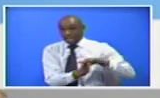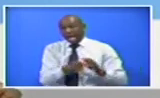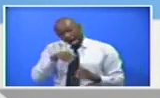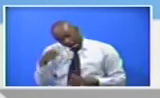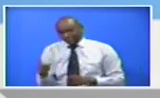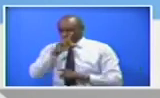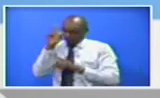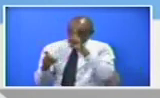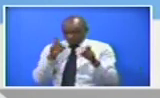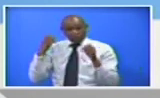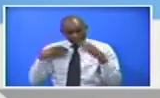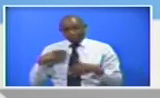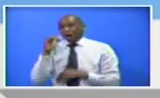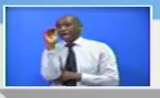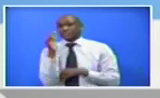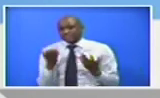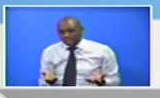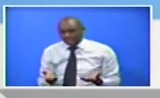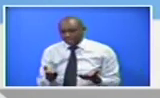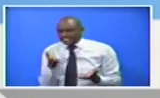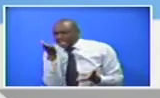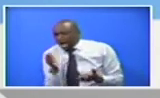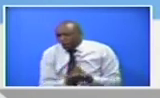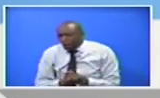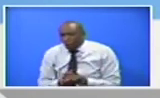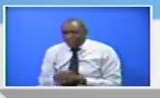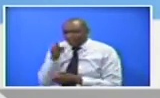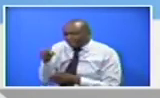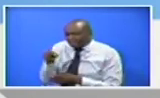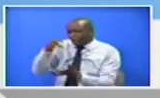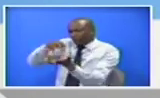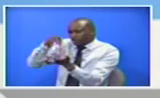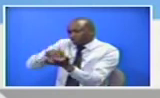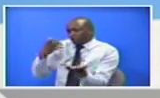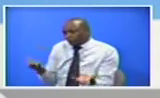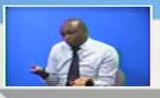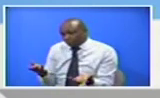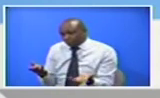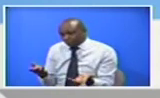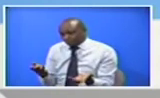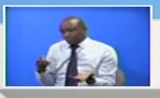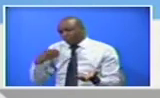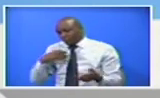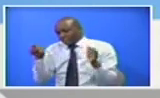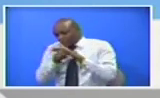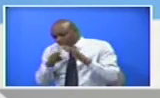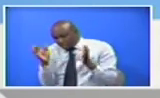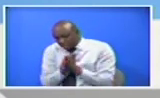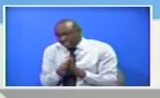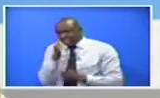maswali ambayo tumesikia watu wakiuliza ni je, kwamba zile nyadhifa za premier na deputy premier